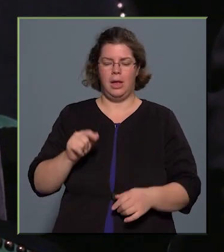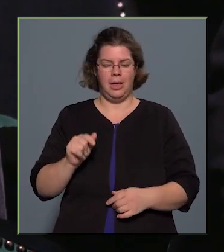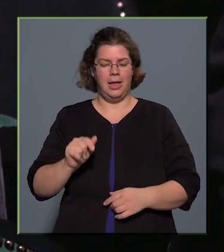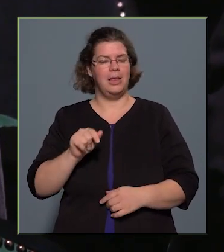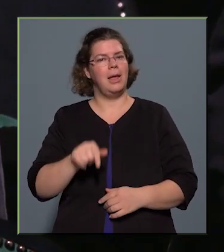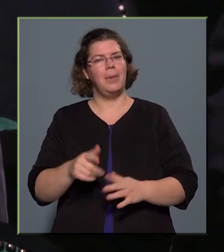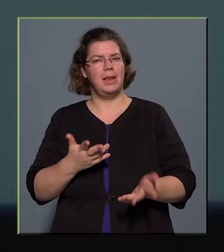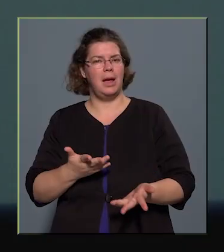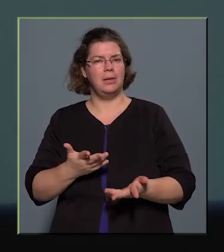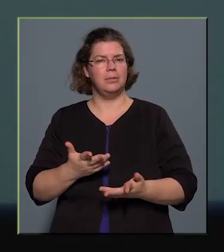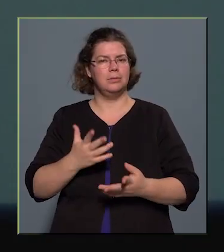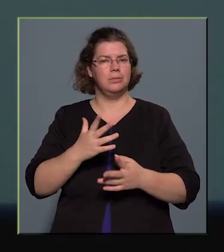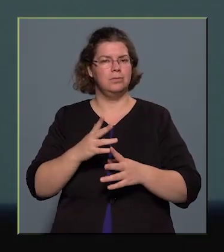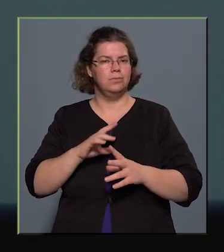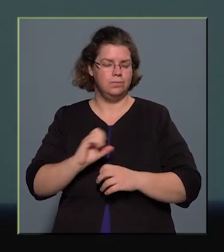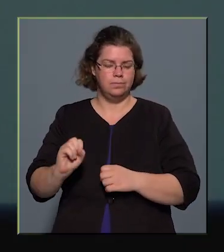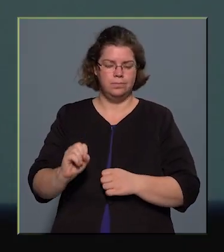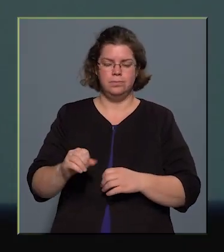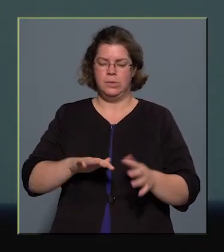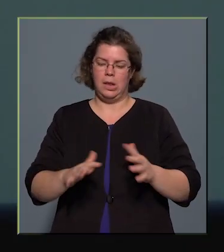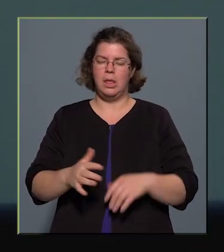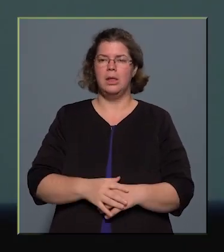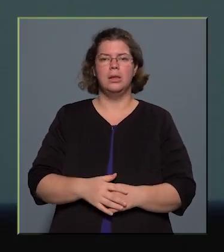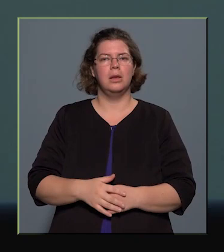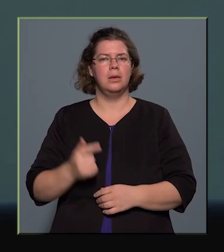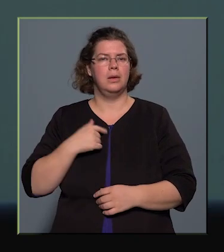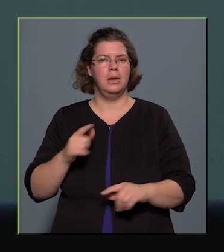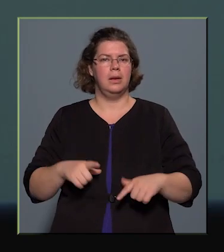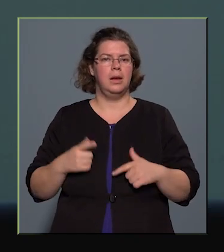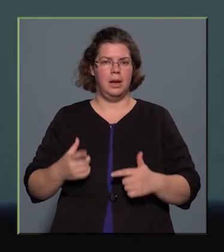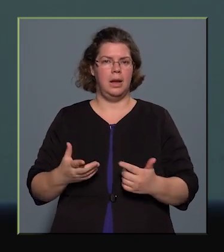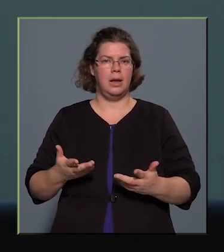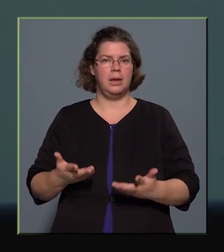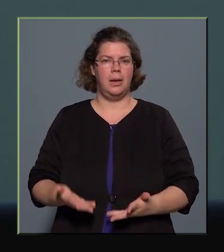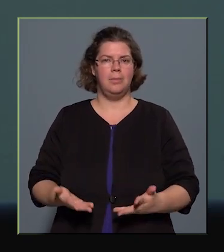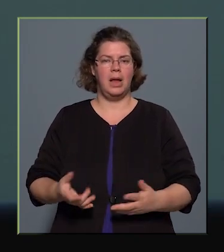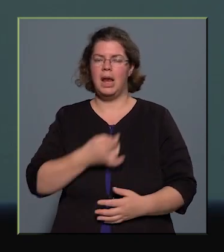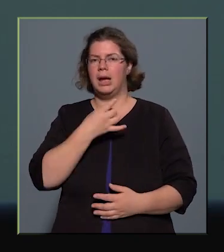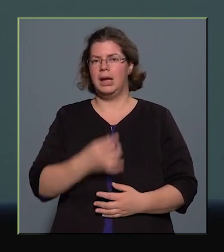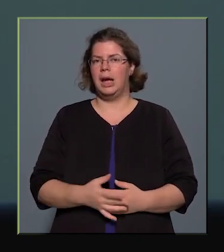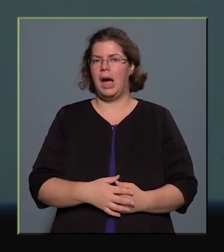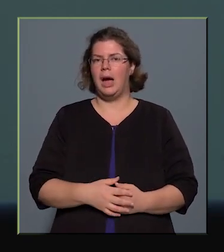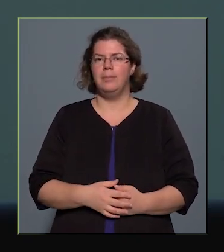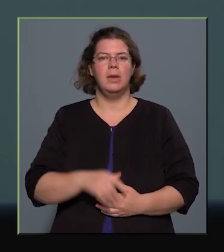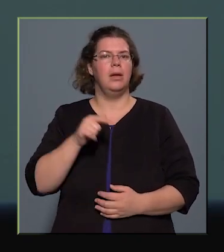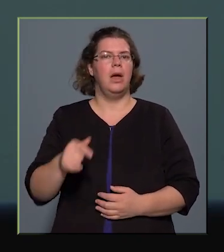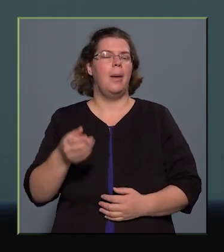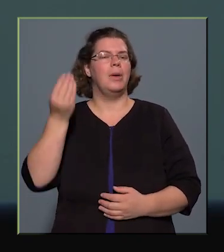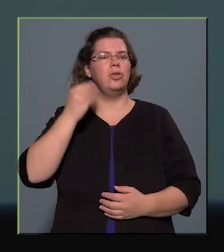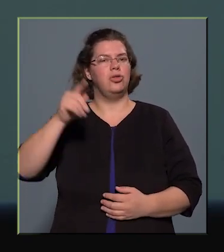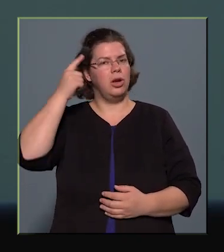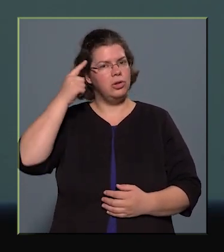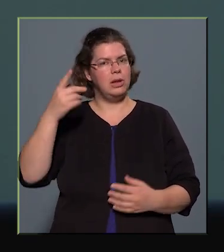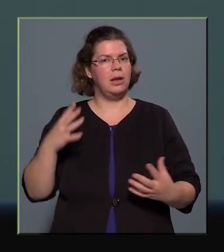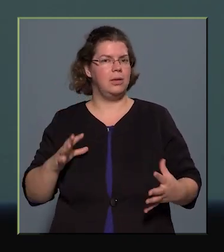színekben válaszolnék, talán annyit, hogy az én életemben a leginkább a a mesterséges intelligenciával kapcsolatos